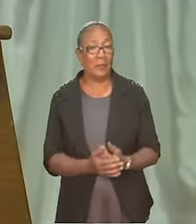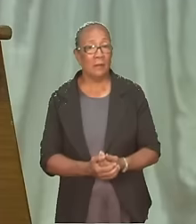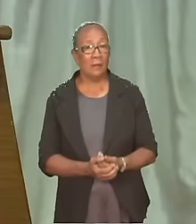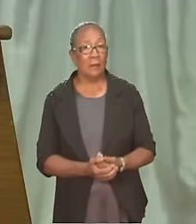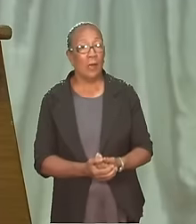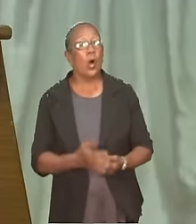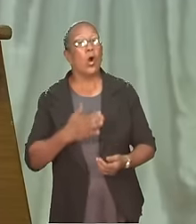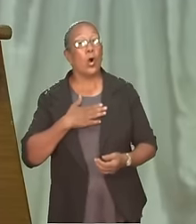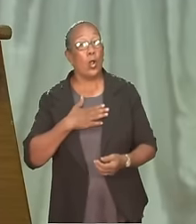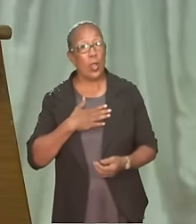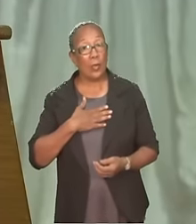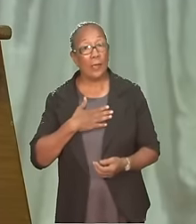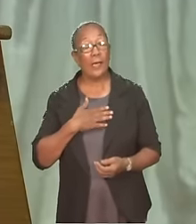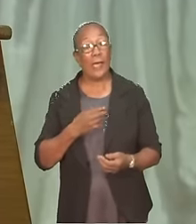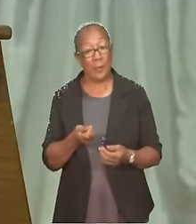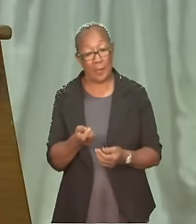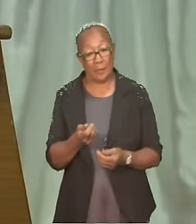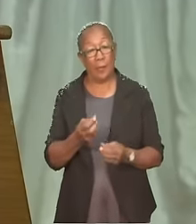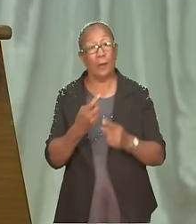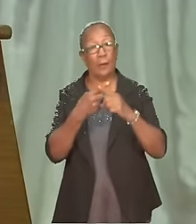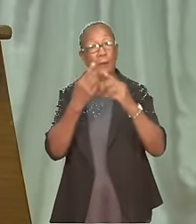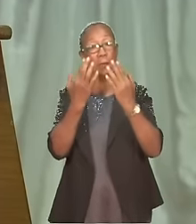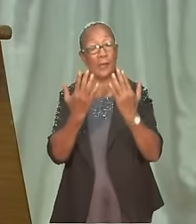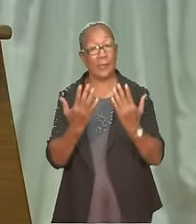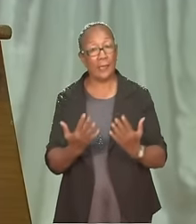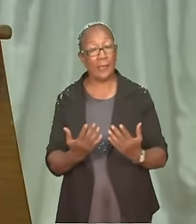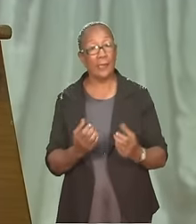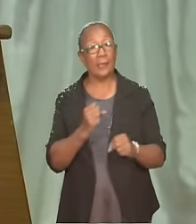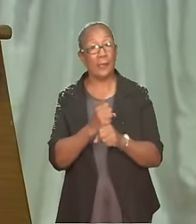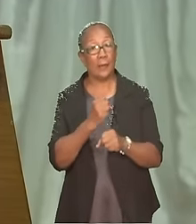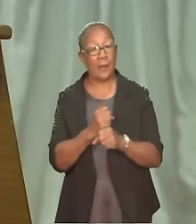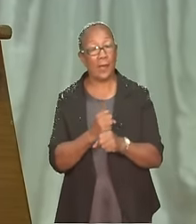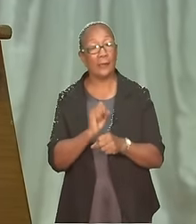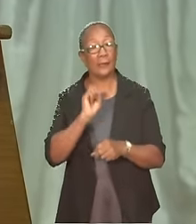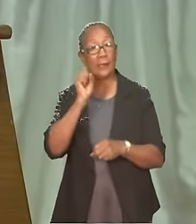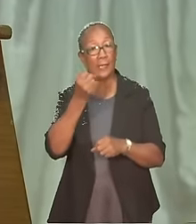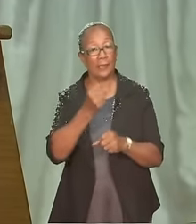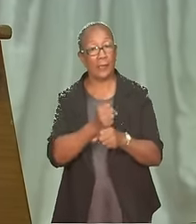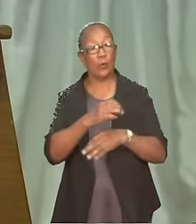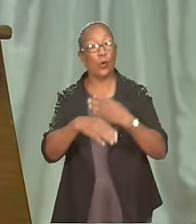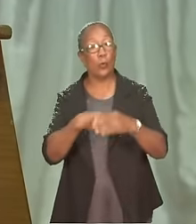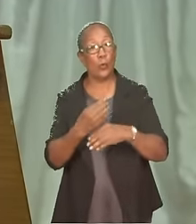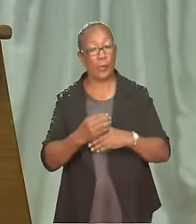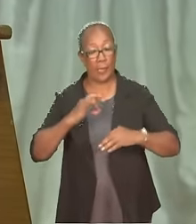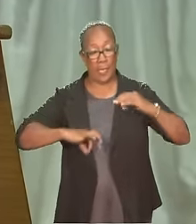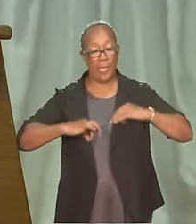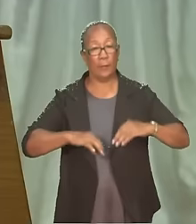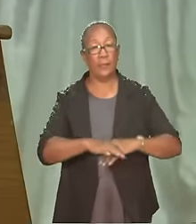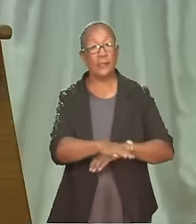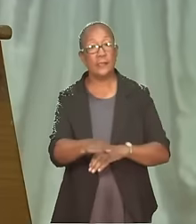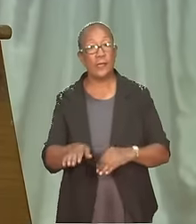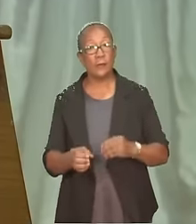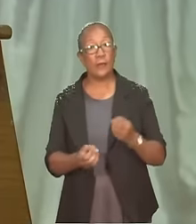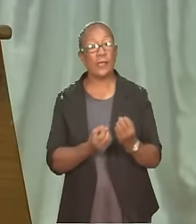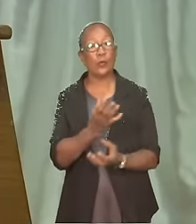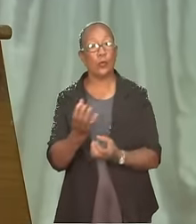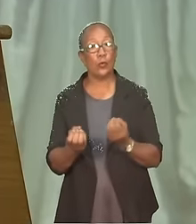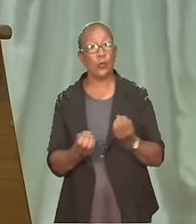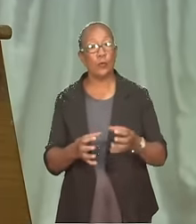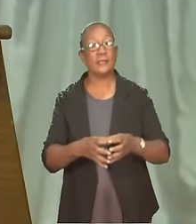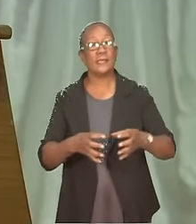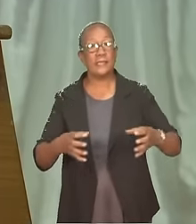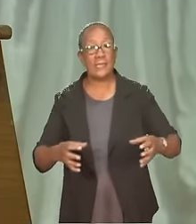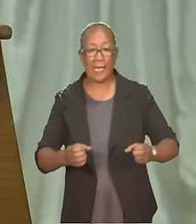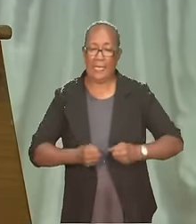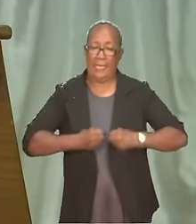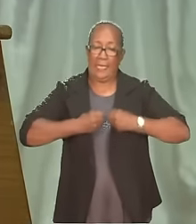En gelukkig heb ik de Vereniging van Importeurs gehoord, ook daar gaat er daling plaatsvinden. En het ministerie van Economische Zaken heeft opdracht gehad om